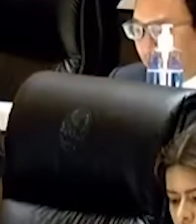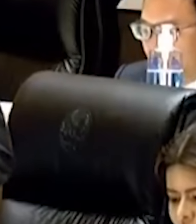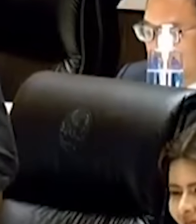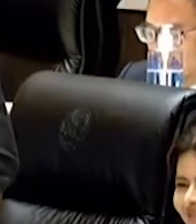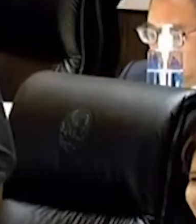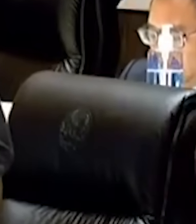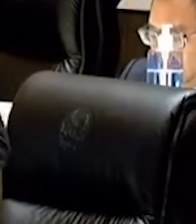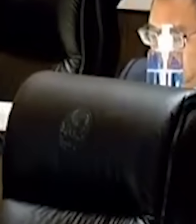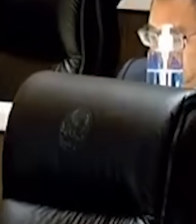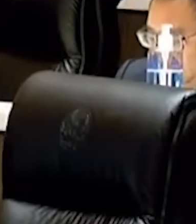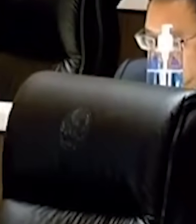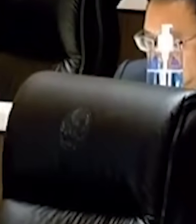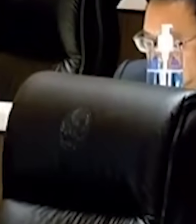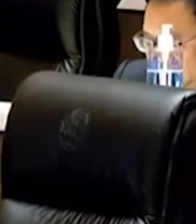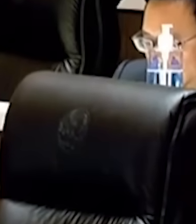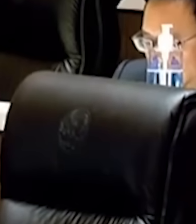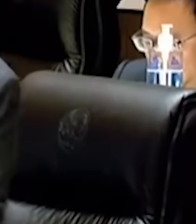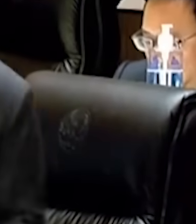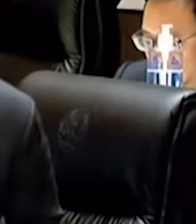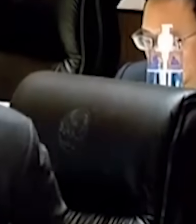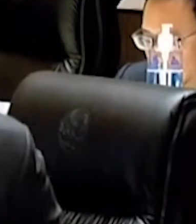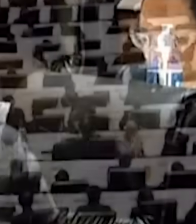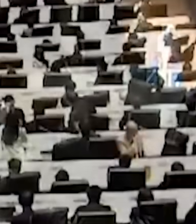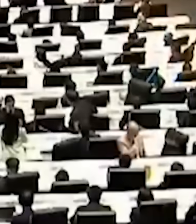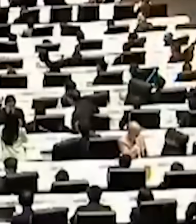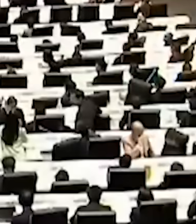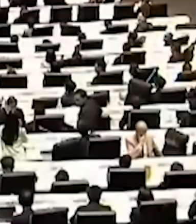รือไม่กี่ ถ้าเอาเดี๋ยวจัดให้